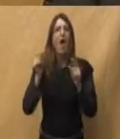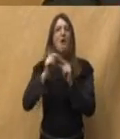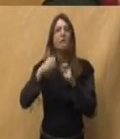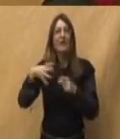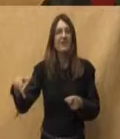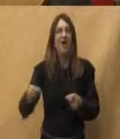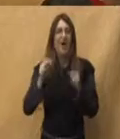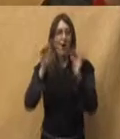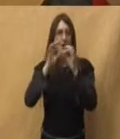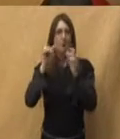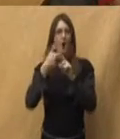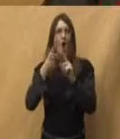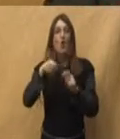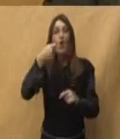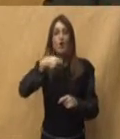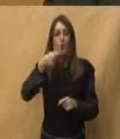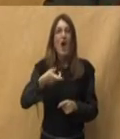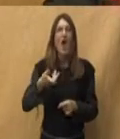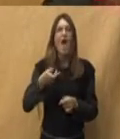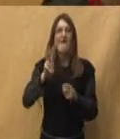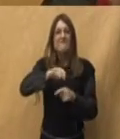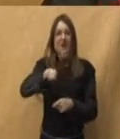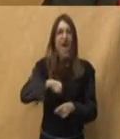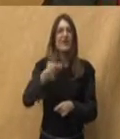jedu brokulu. Juha od brokule, sušpajz od brokule.